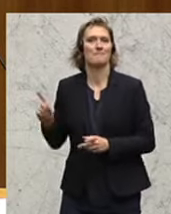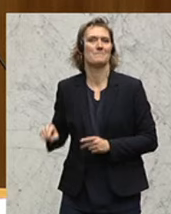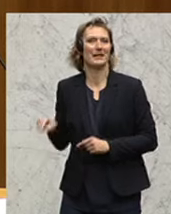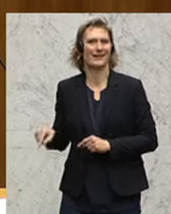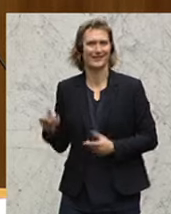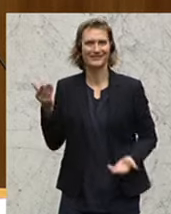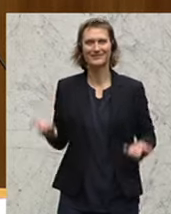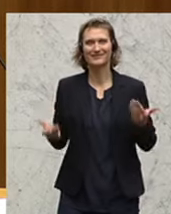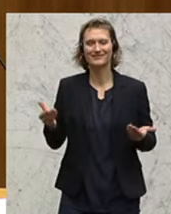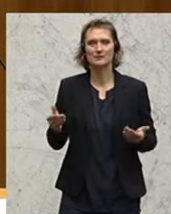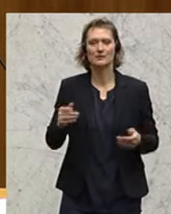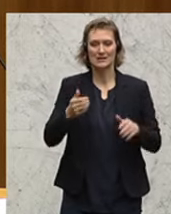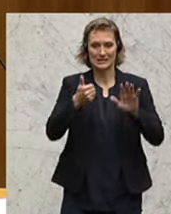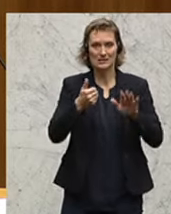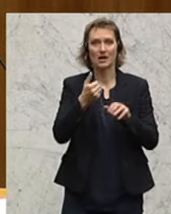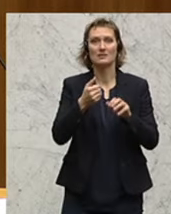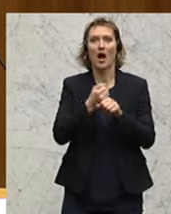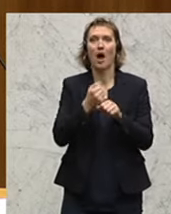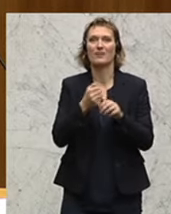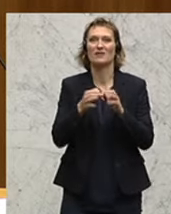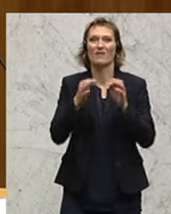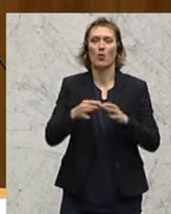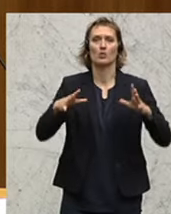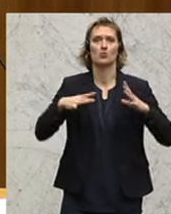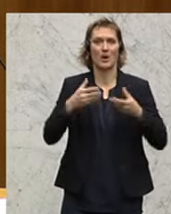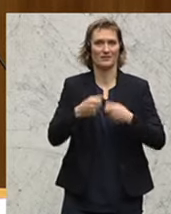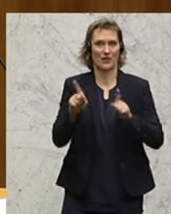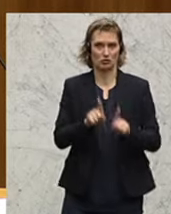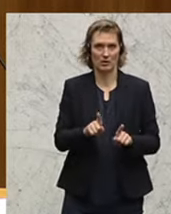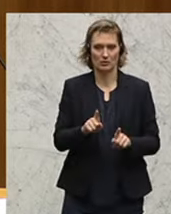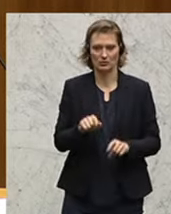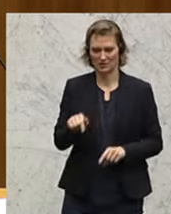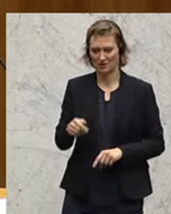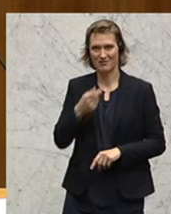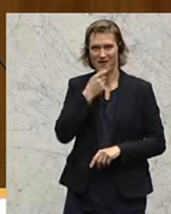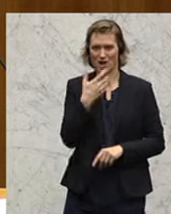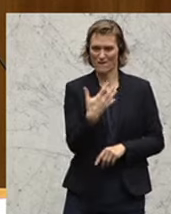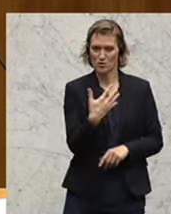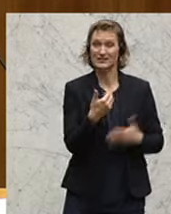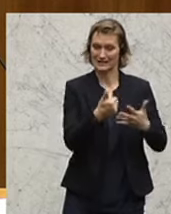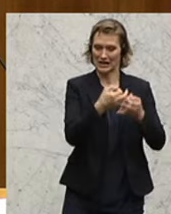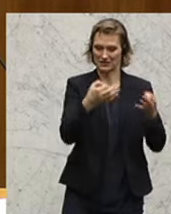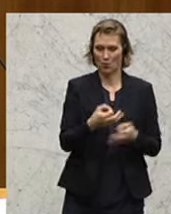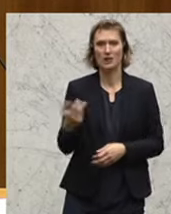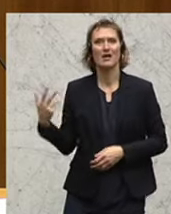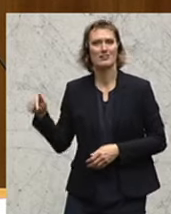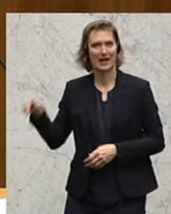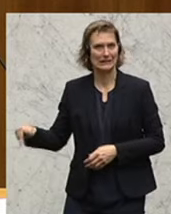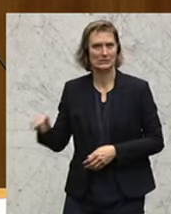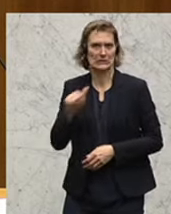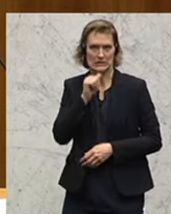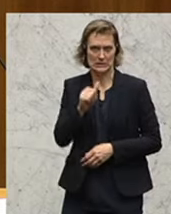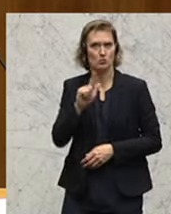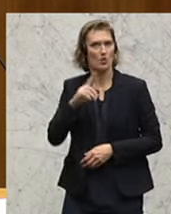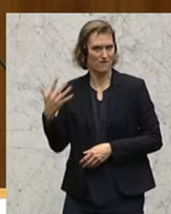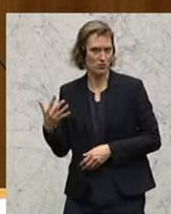Sie die kompensieren wollen, am Schluss wird es so sein, dass ein 50-Jähriger 6 Urlaubswochen Anspruch hat und ein 30-Jähriger nicht. Und